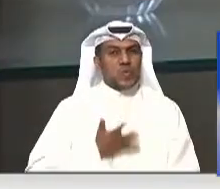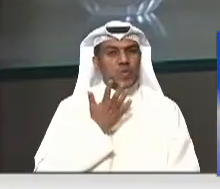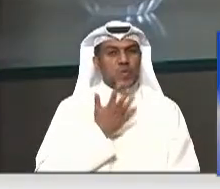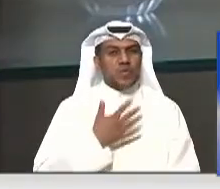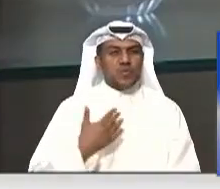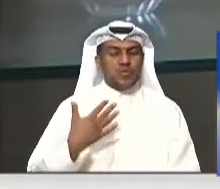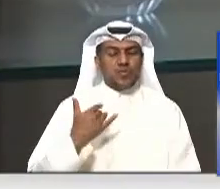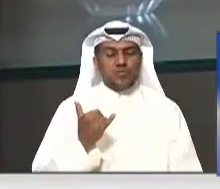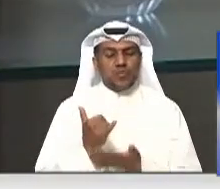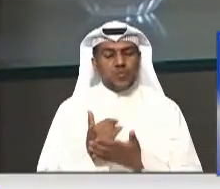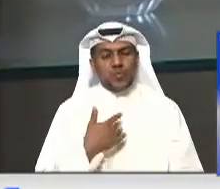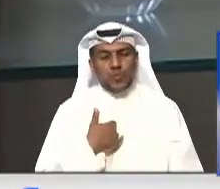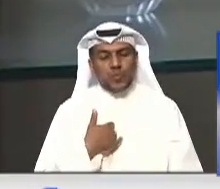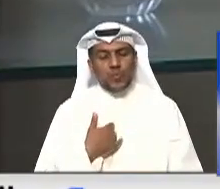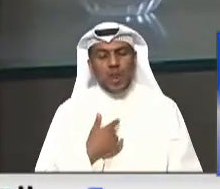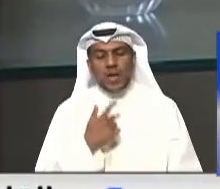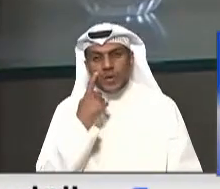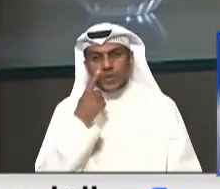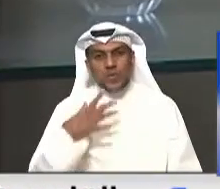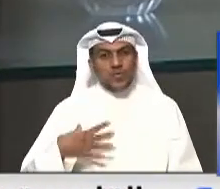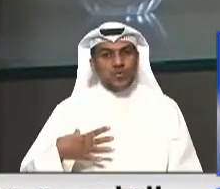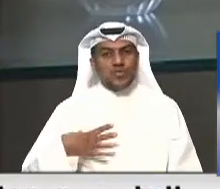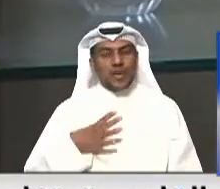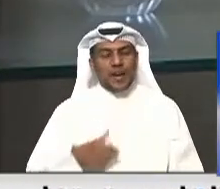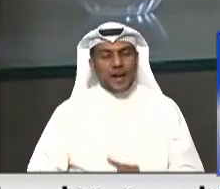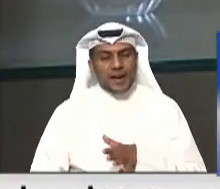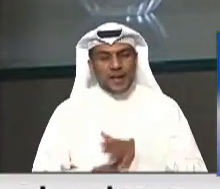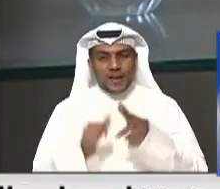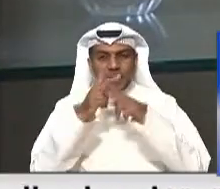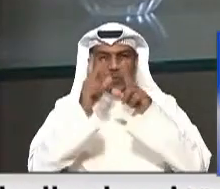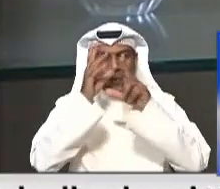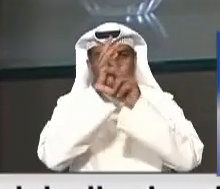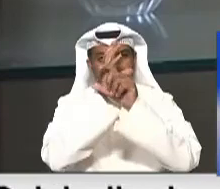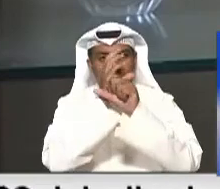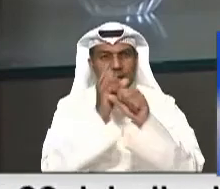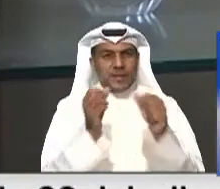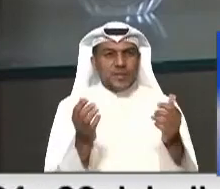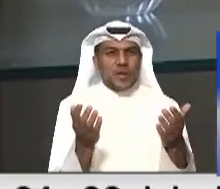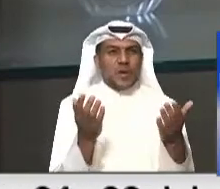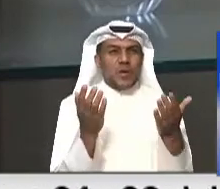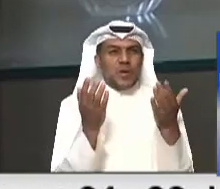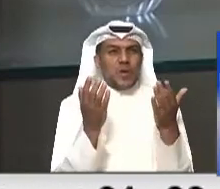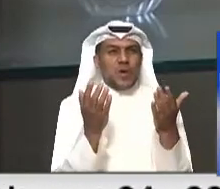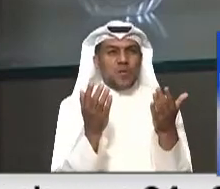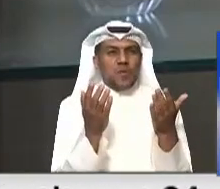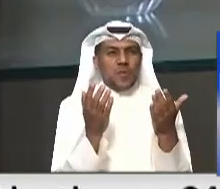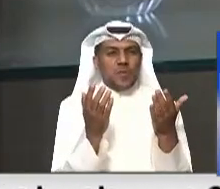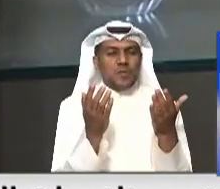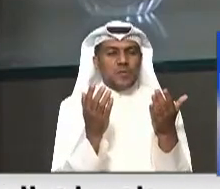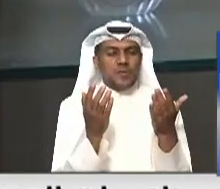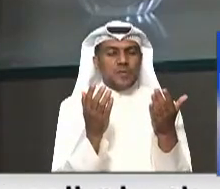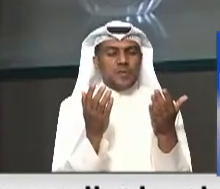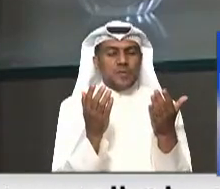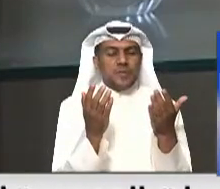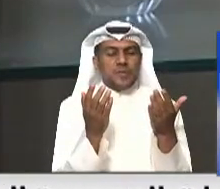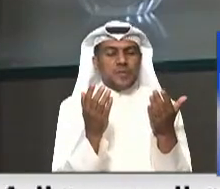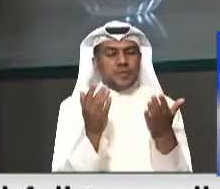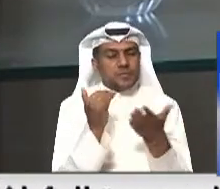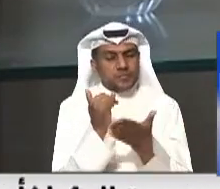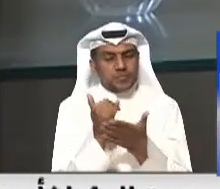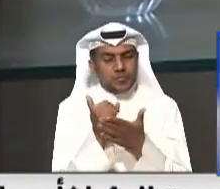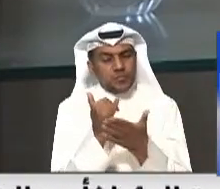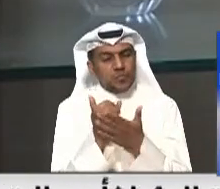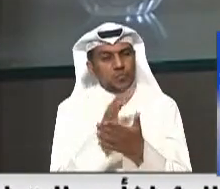حضرة صاحب السمو أمير البلاد المفدى الشيخ نواف الأحمد الجابر الصباح حفظه الله، القائد الأعلى